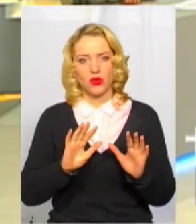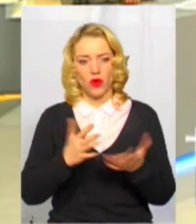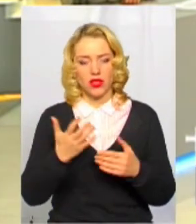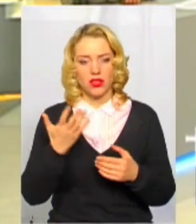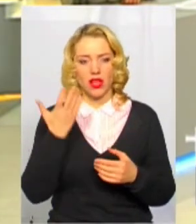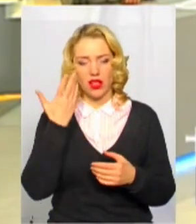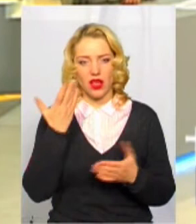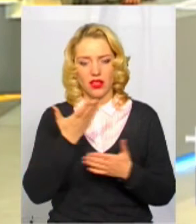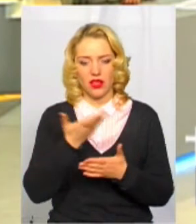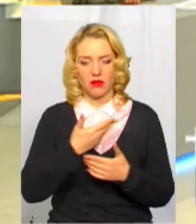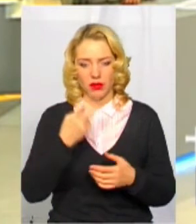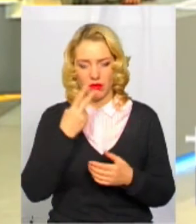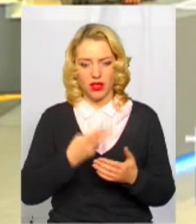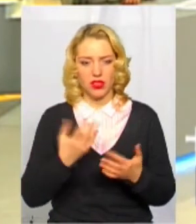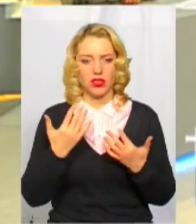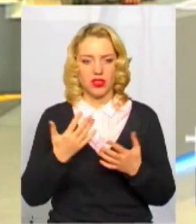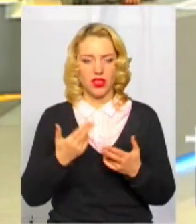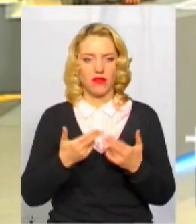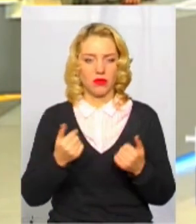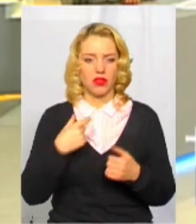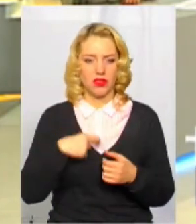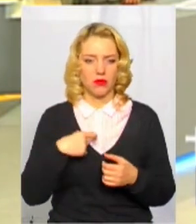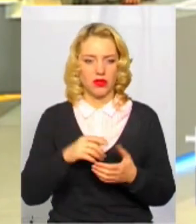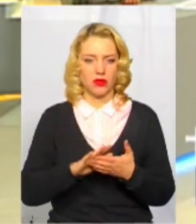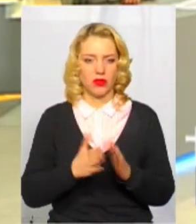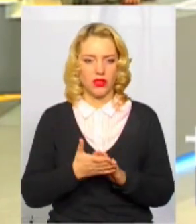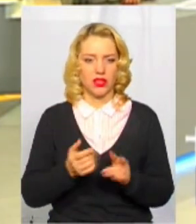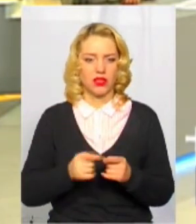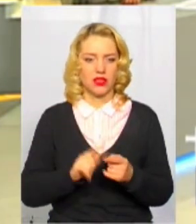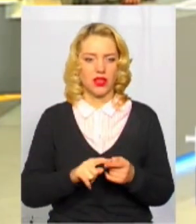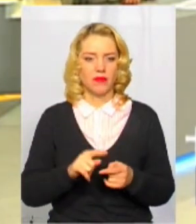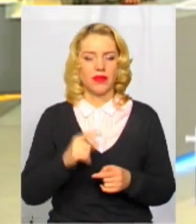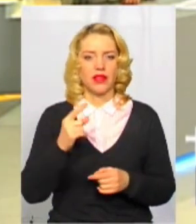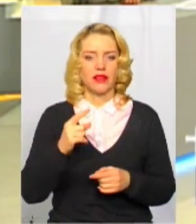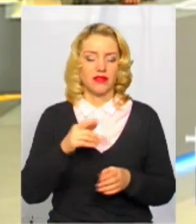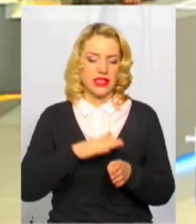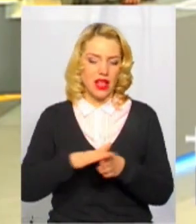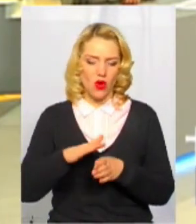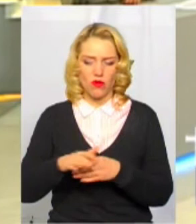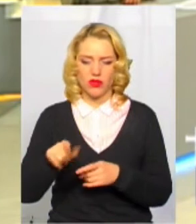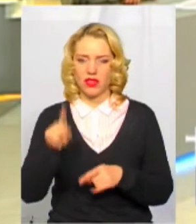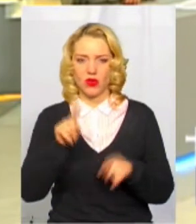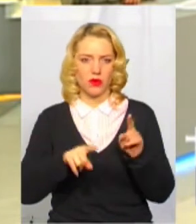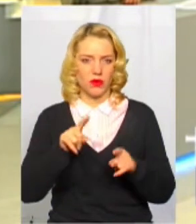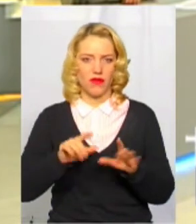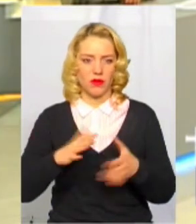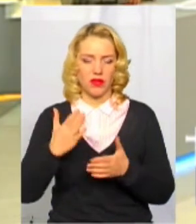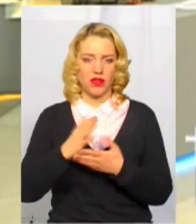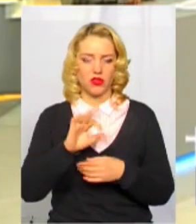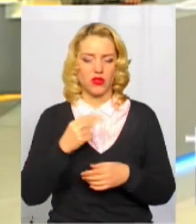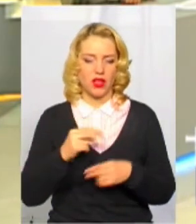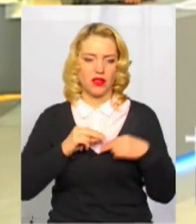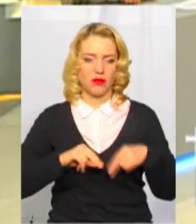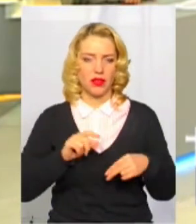наскільки взагалі себе виправдовує монетизація? В цілому це є одиничні випадки, і є соціальні працівники,